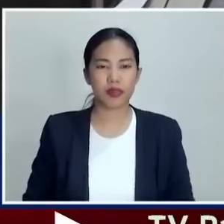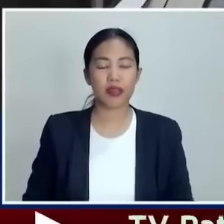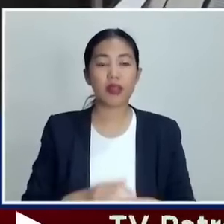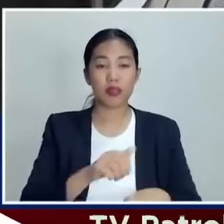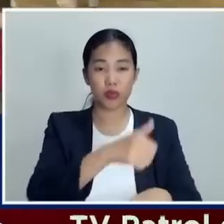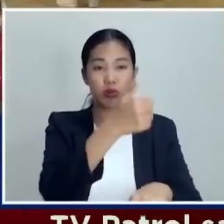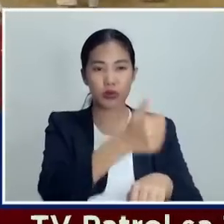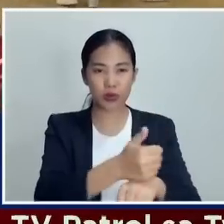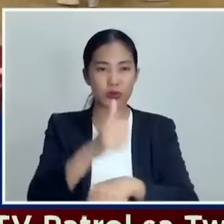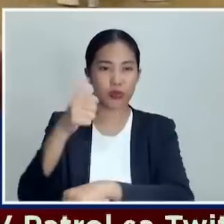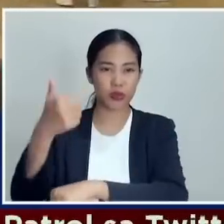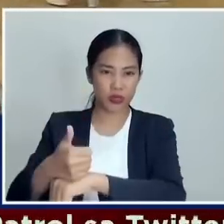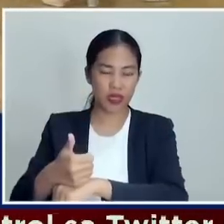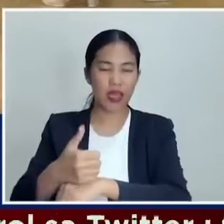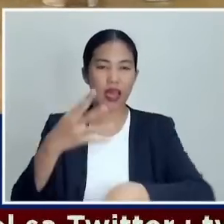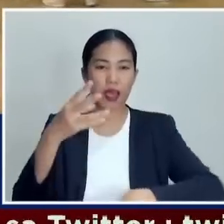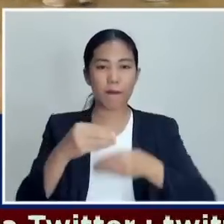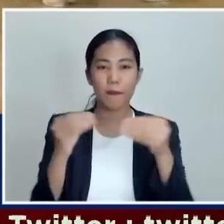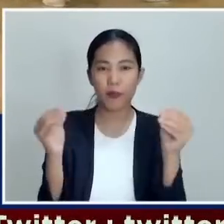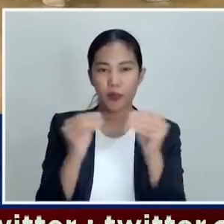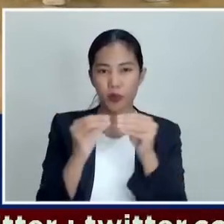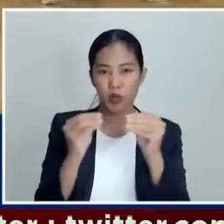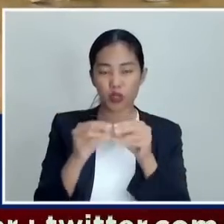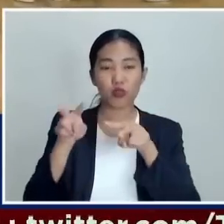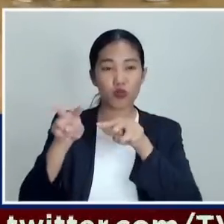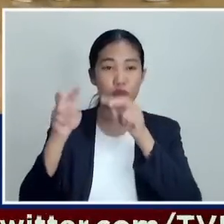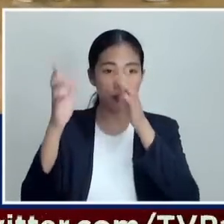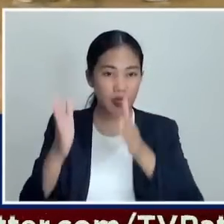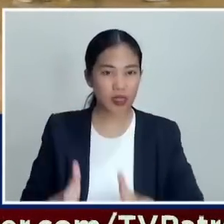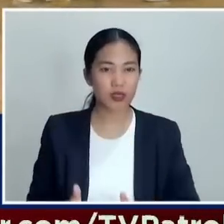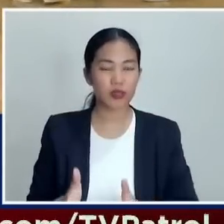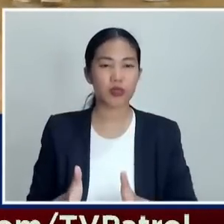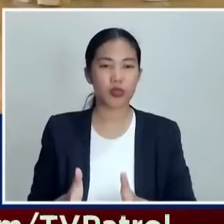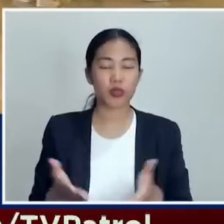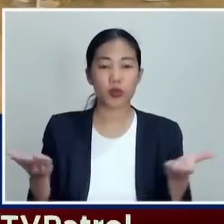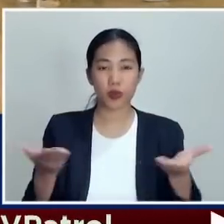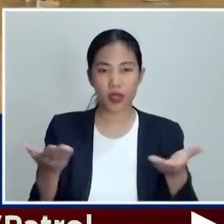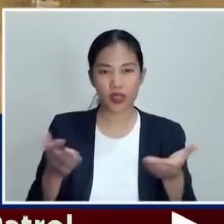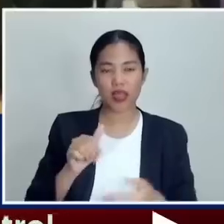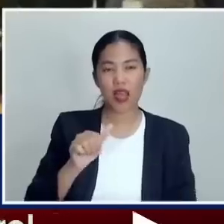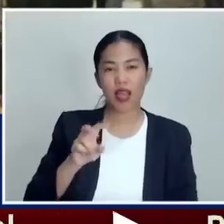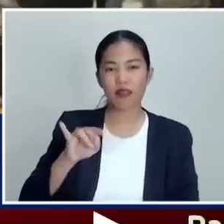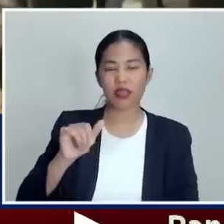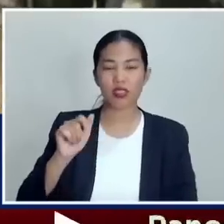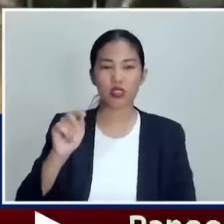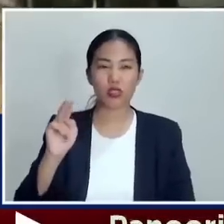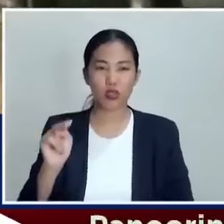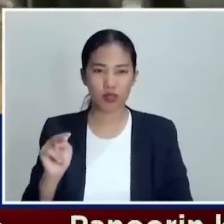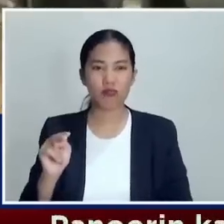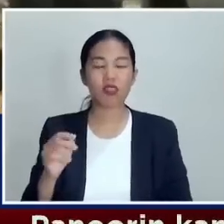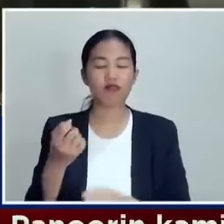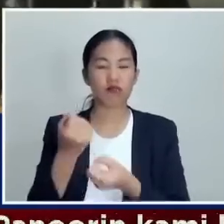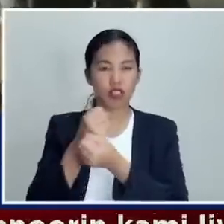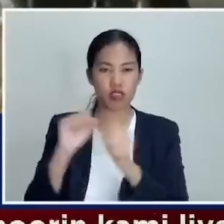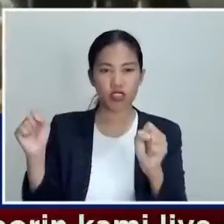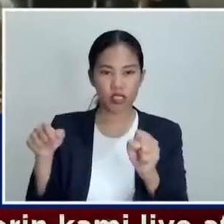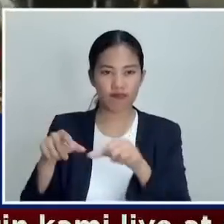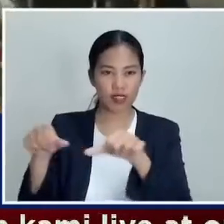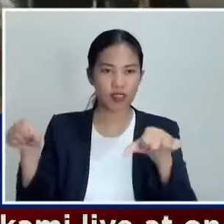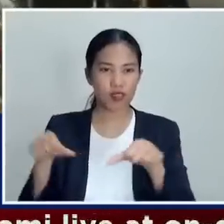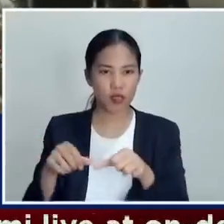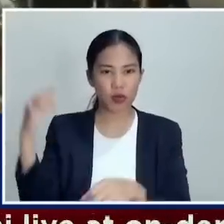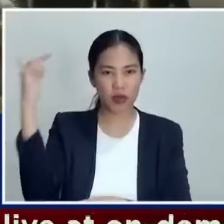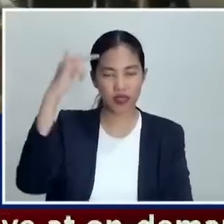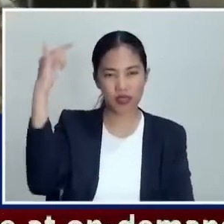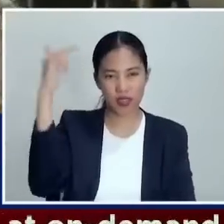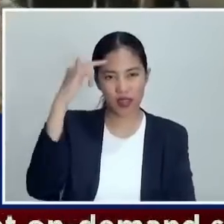OTS ng dagdag na supervisors sa aviation security auditors sa NAIA. Sa datos ng